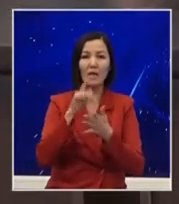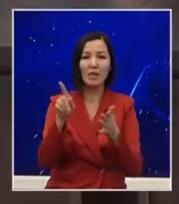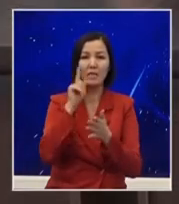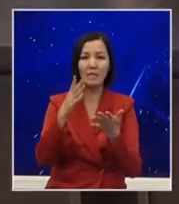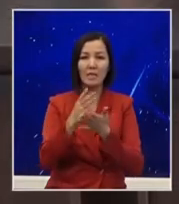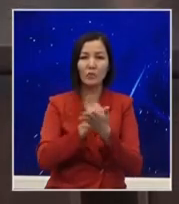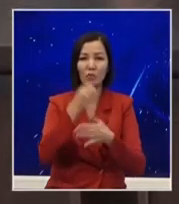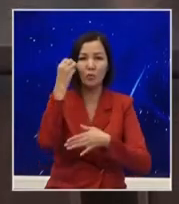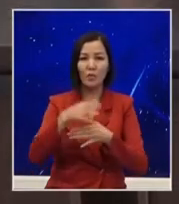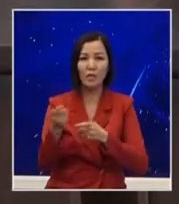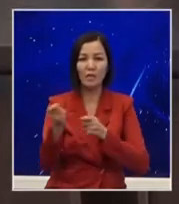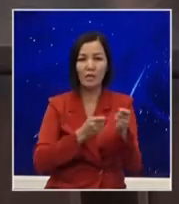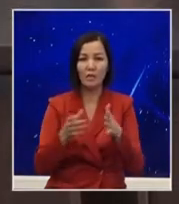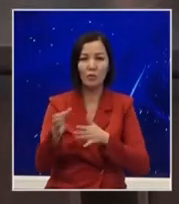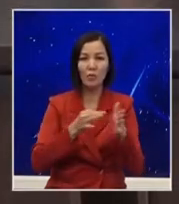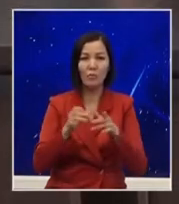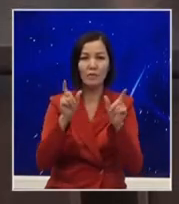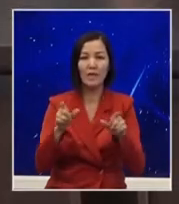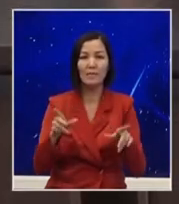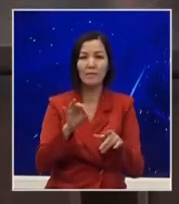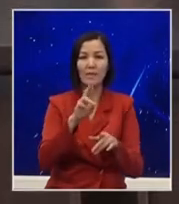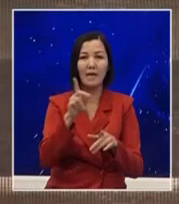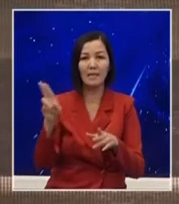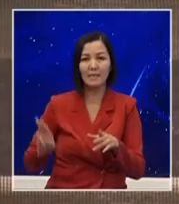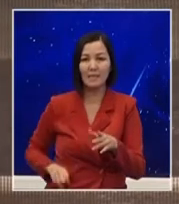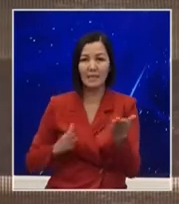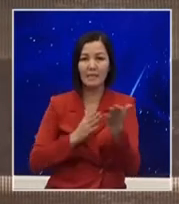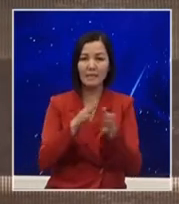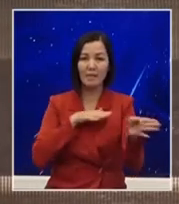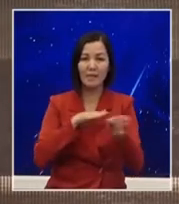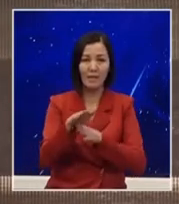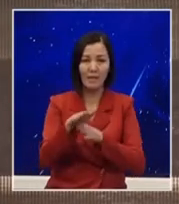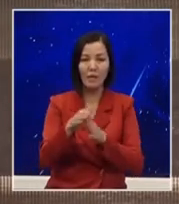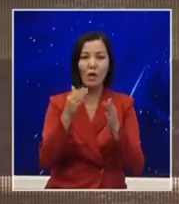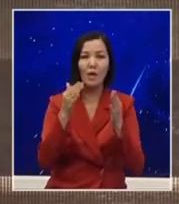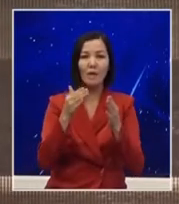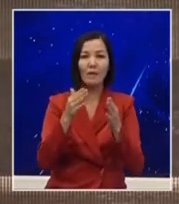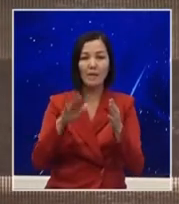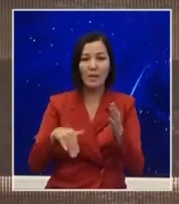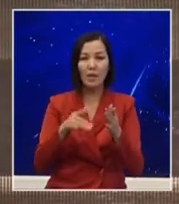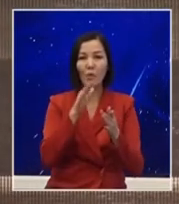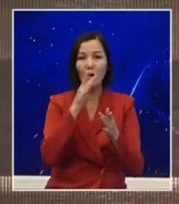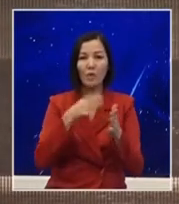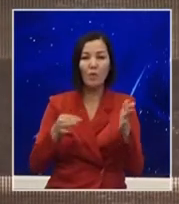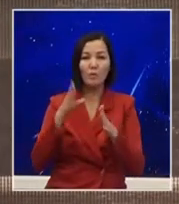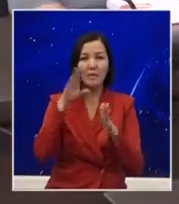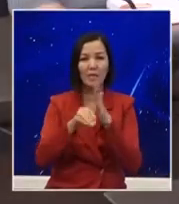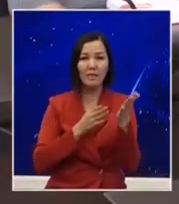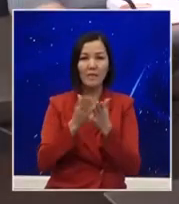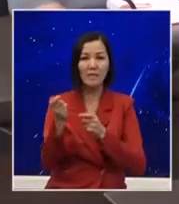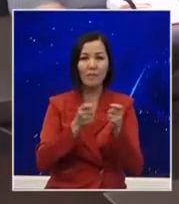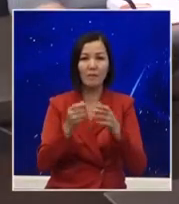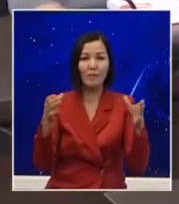қалалық жастар ресурстық орталығының жетекшісі, облыстық азаматтық альянс директоры қызметтерін атқарды. Кейінгі уақытта облыстық ішкі